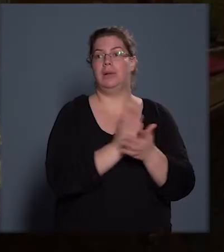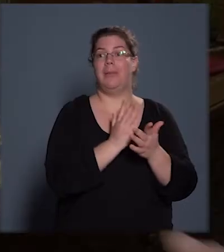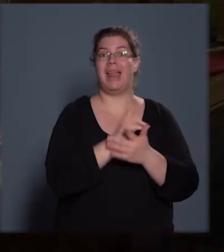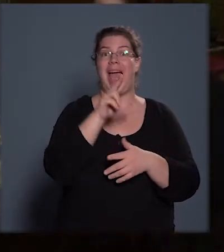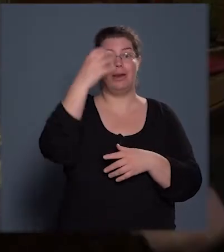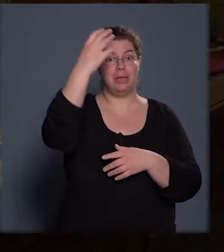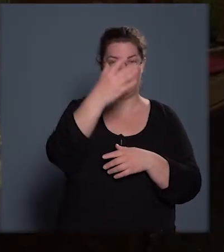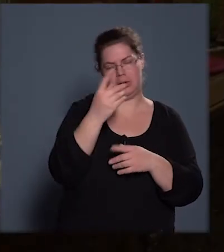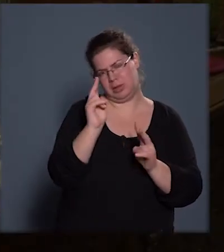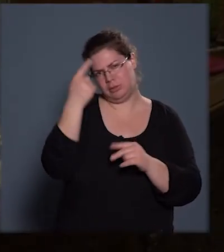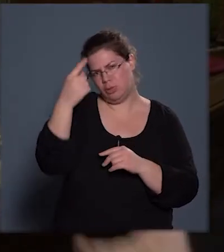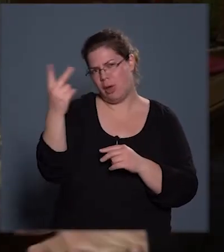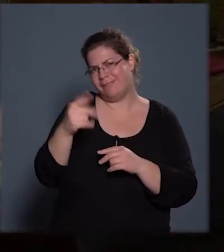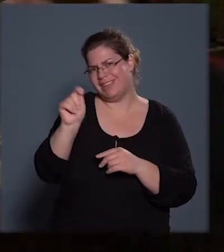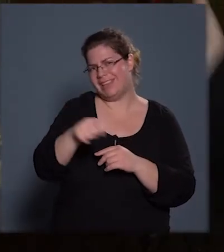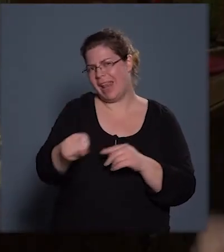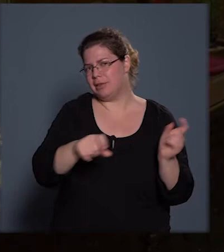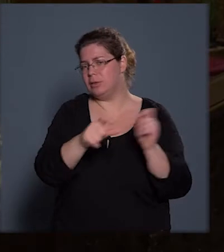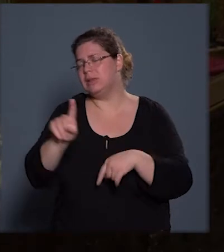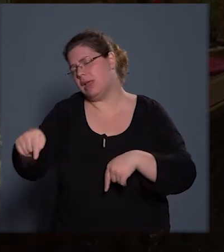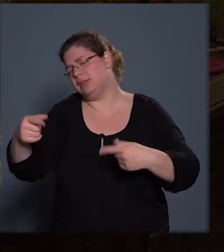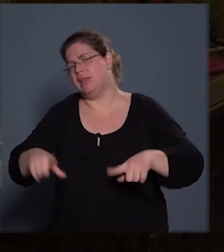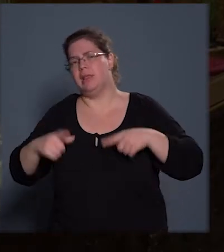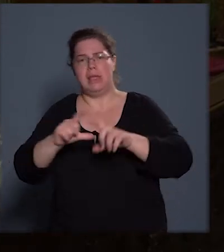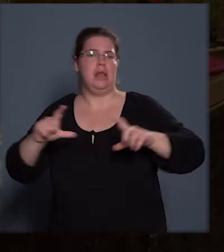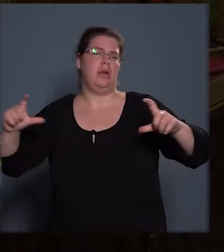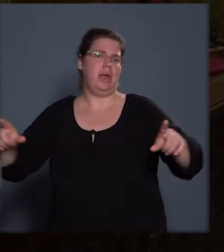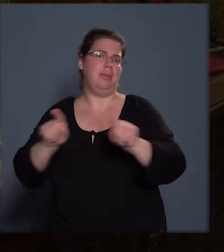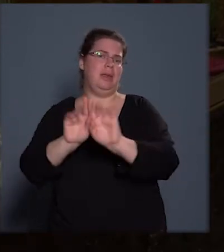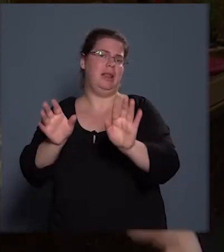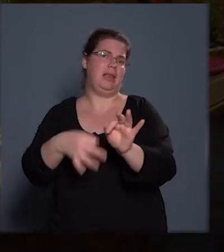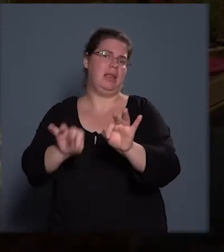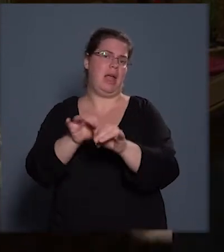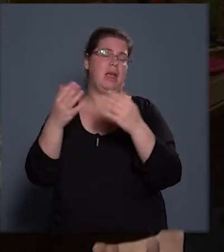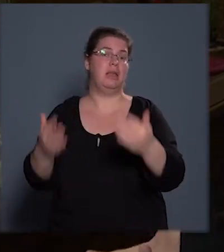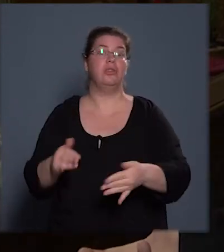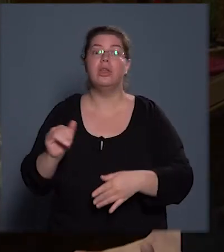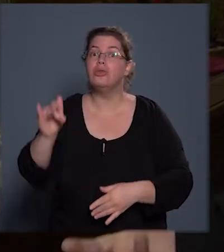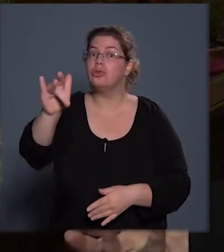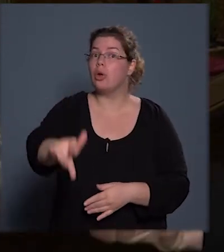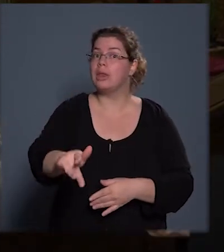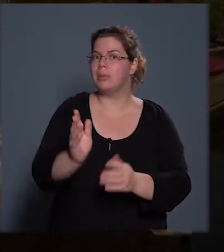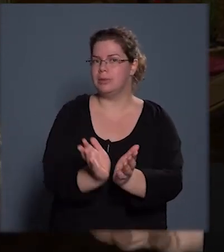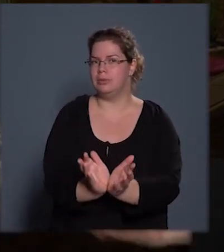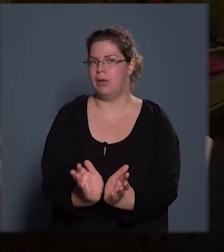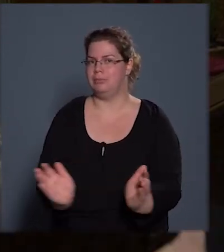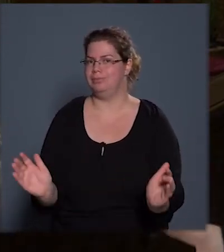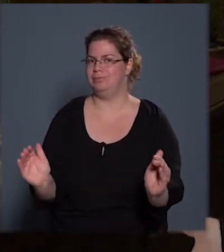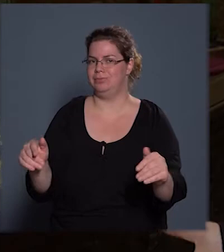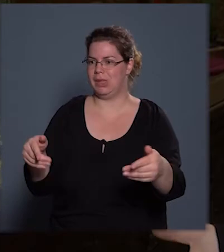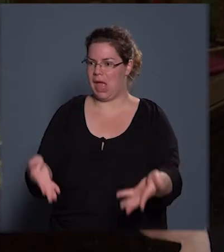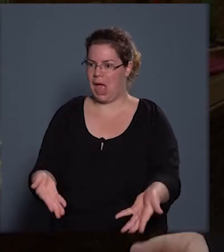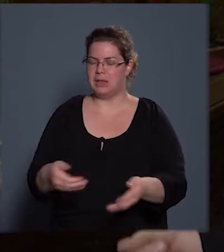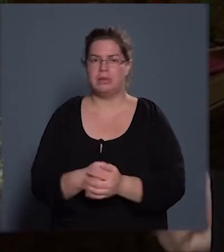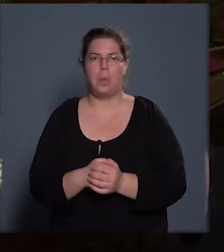is, amik tudjuk, hogy a vízkeresztkor érkeznek, de hát most itt az élőkép így válik teljessé. És középen ott van ez a kis